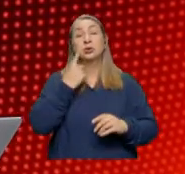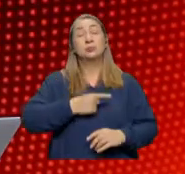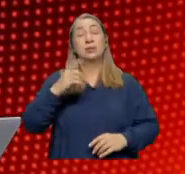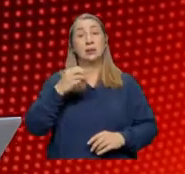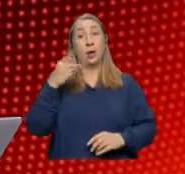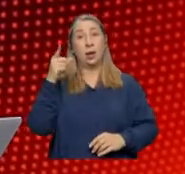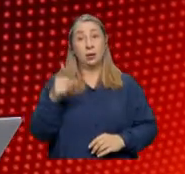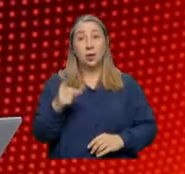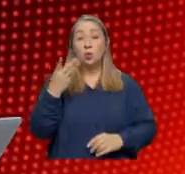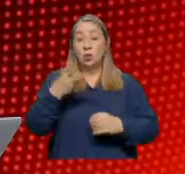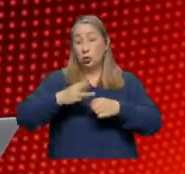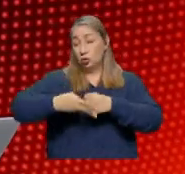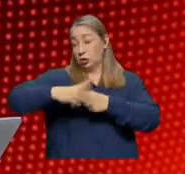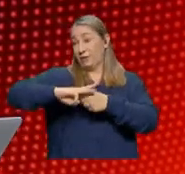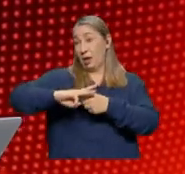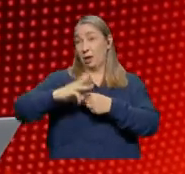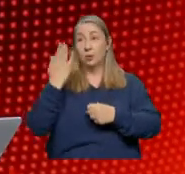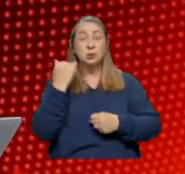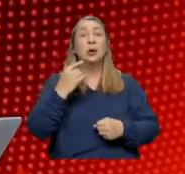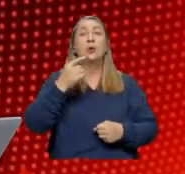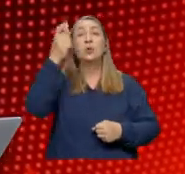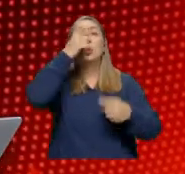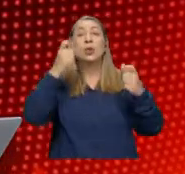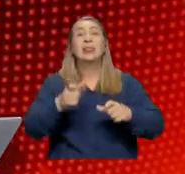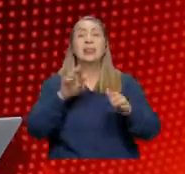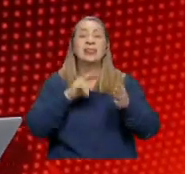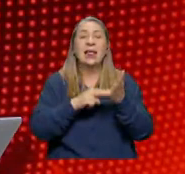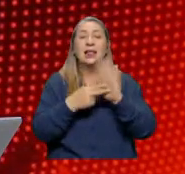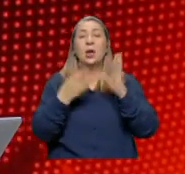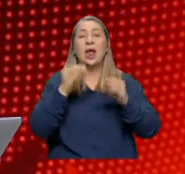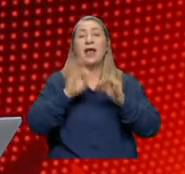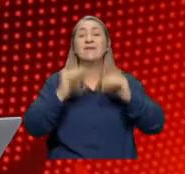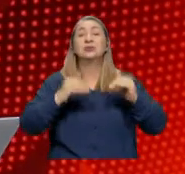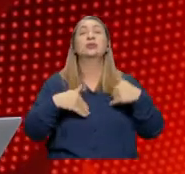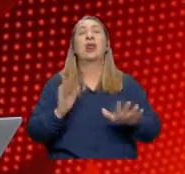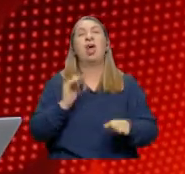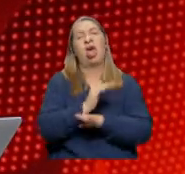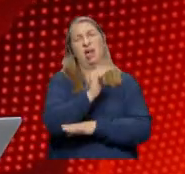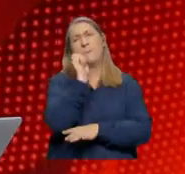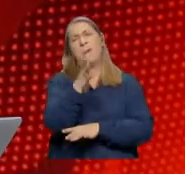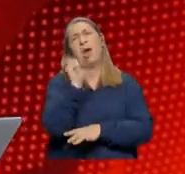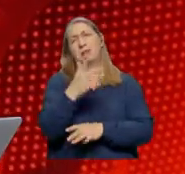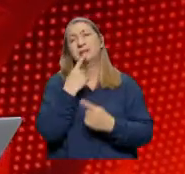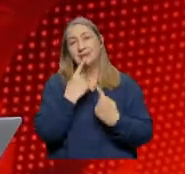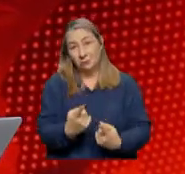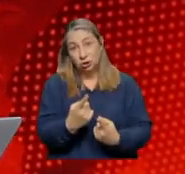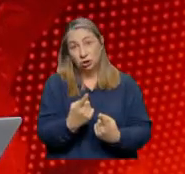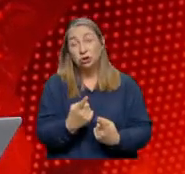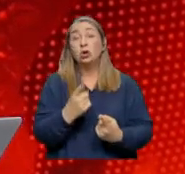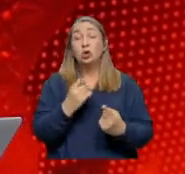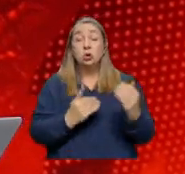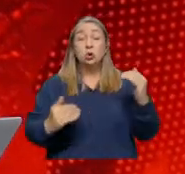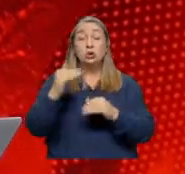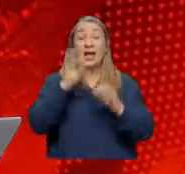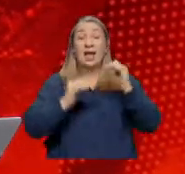Cumhurbaşkanı Erdoğan 3 hafta önce Türkiye'de Teknik olarak enflasyon değil Hayat pahalılığı sorunu var demiş